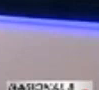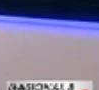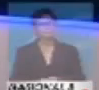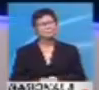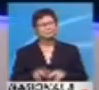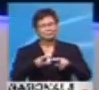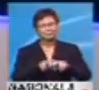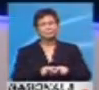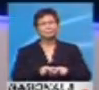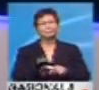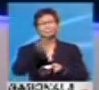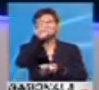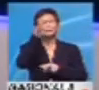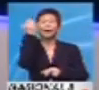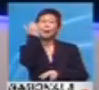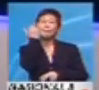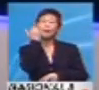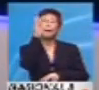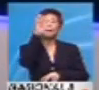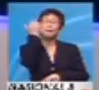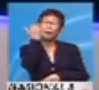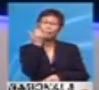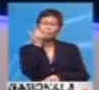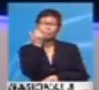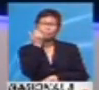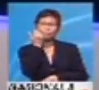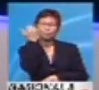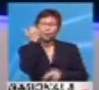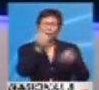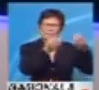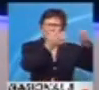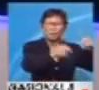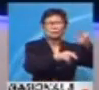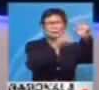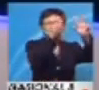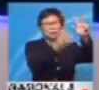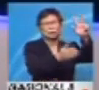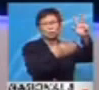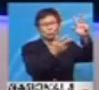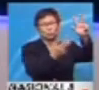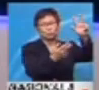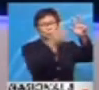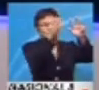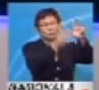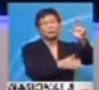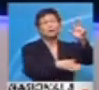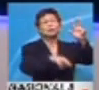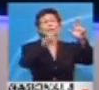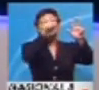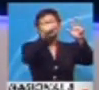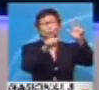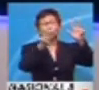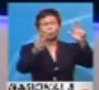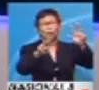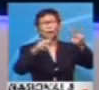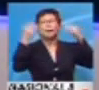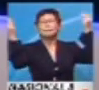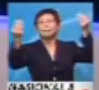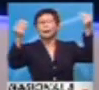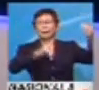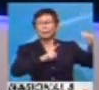membuat keputusan itu melalui penghakiman merjority 32 selepas membenarkan rayuan majelis agama